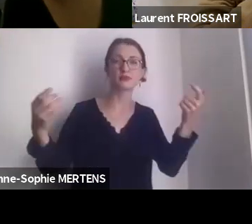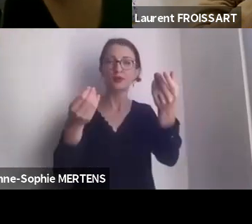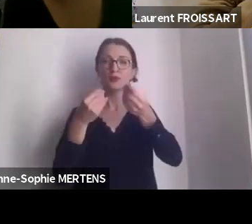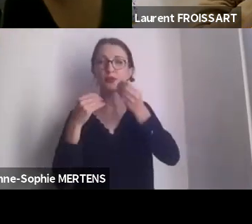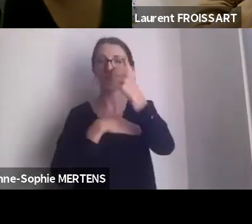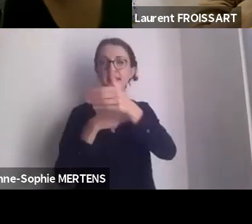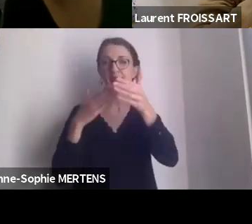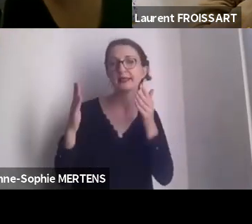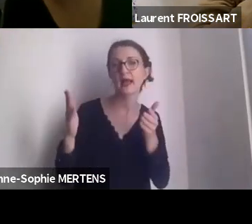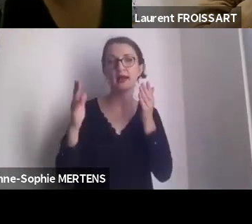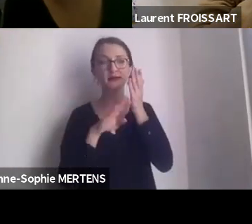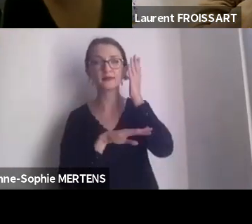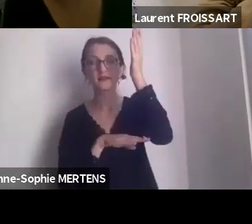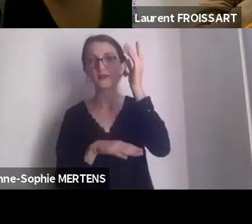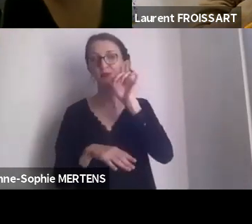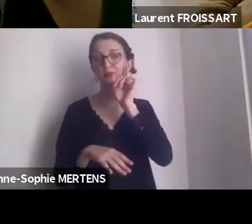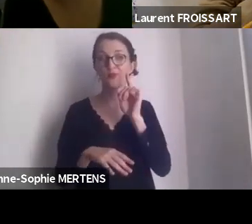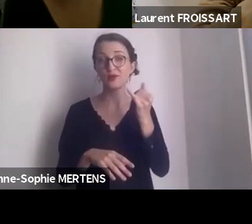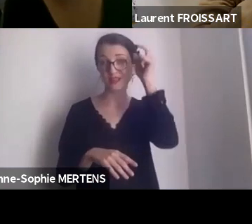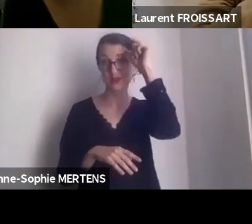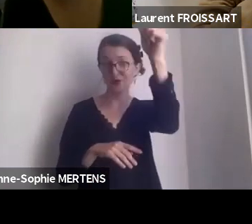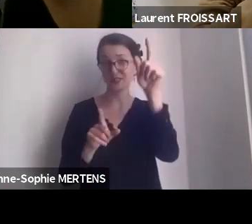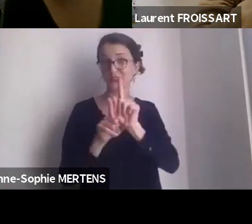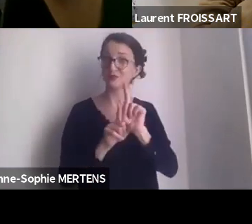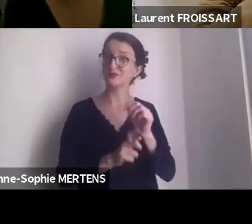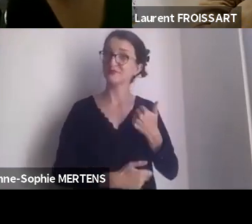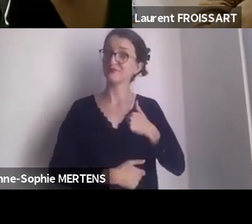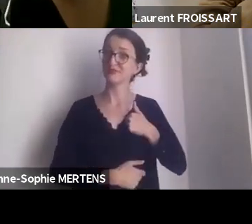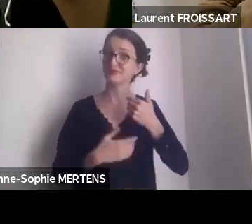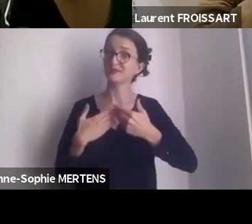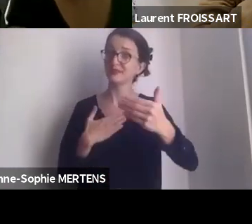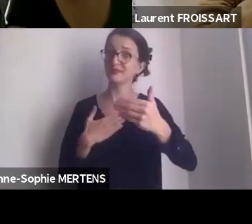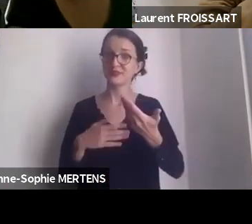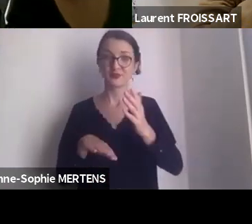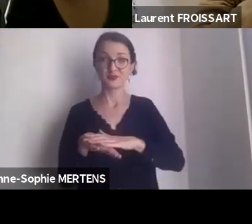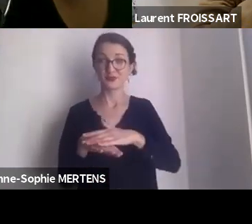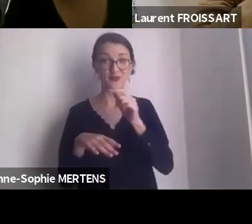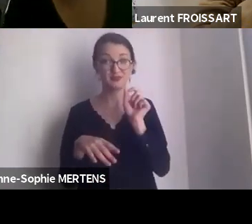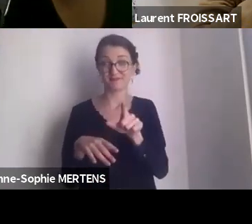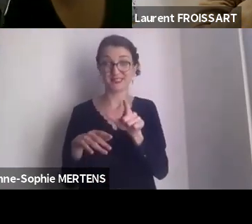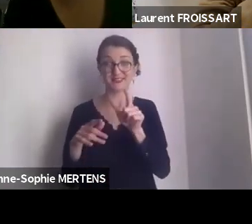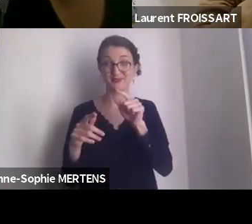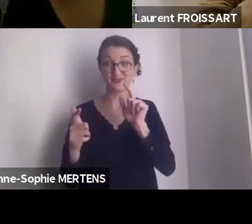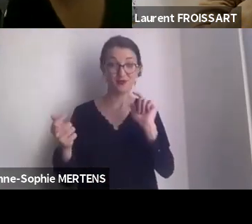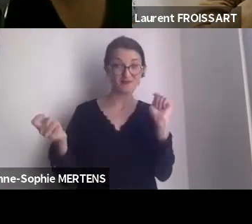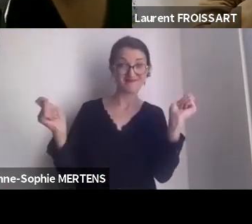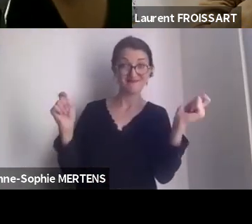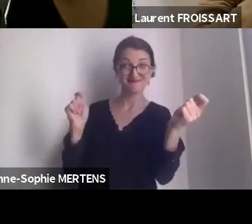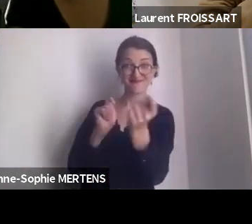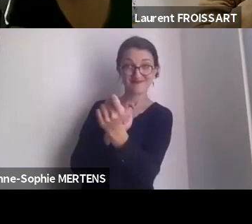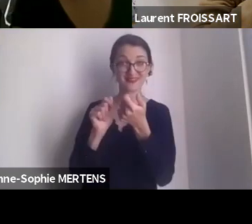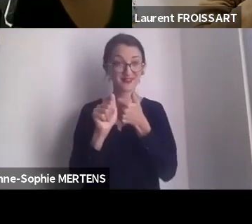sens avec une discipline de faire. Et donc, il faut adapter ce framework-là pour qu'il colle aux